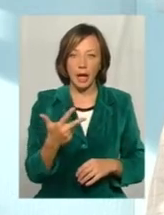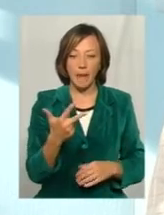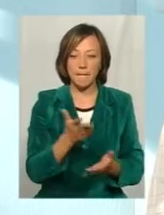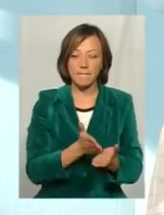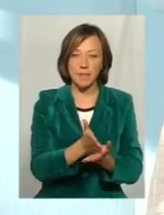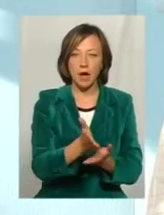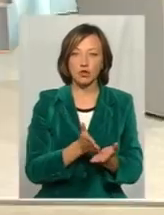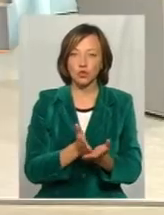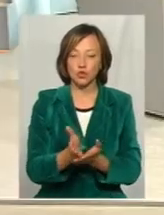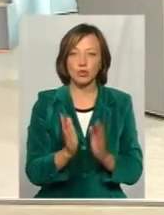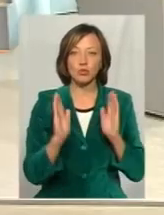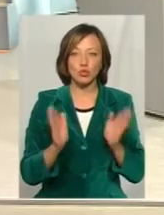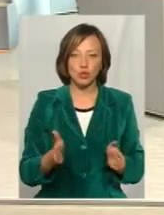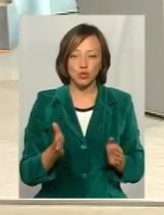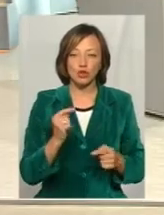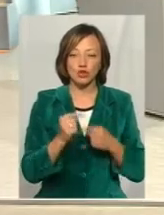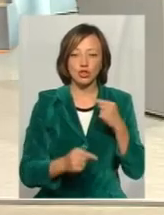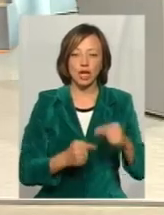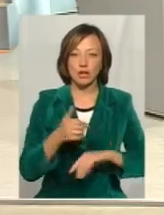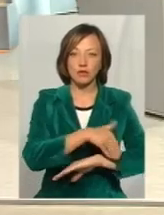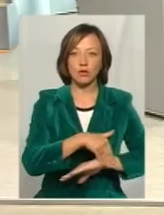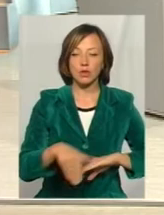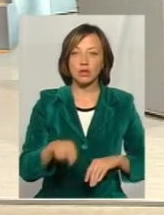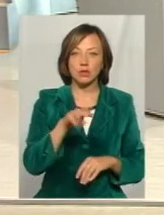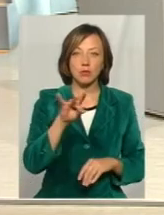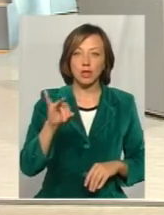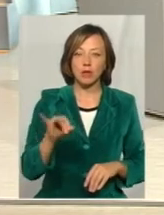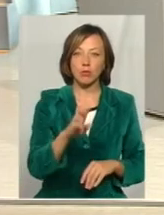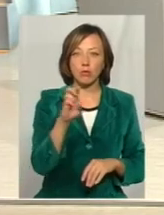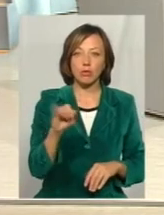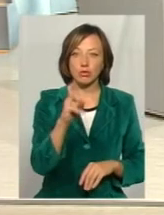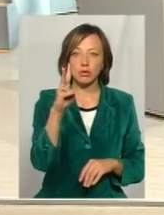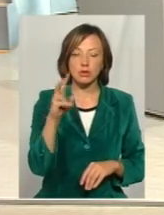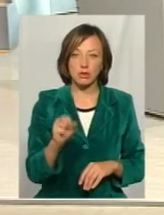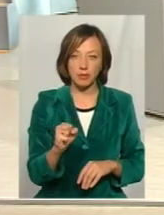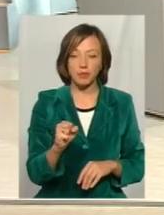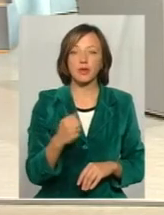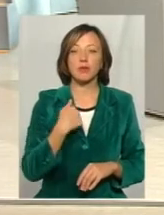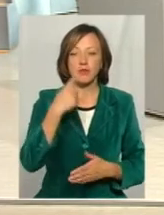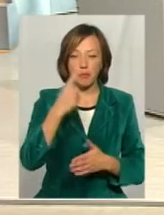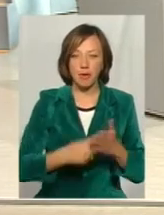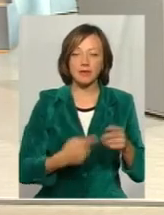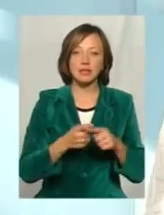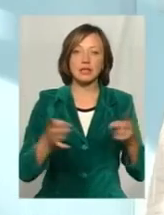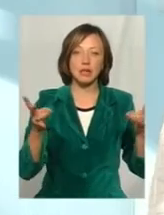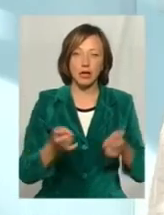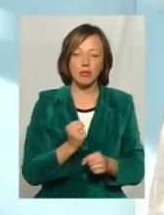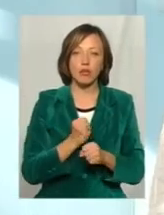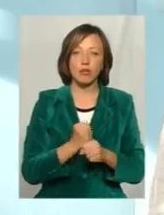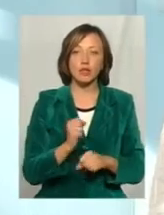які будуть через вулицю Прибузьку проходити. Ми впевнені, що це треба робити,